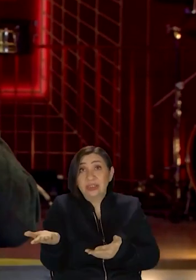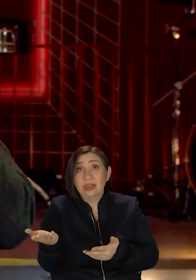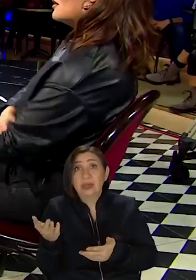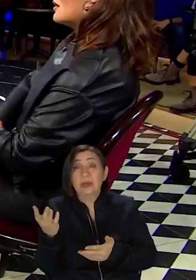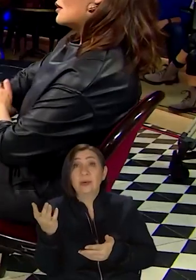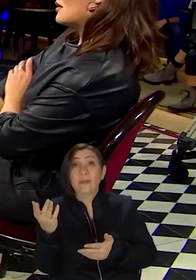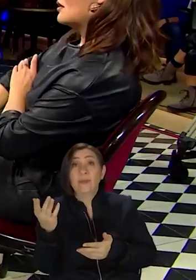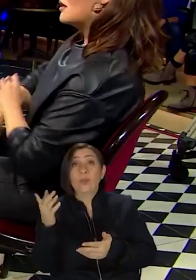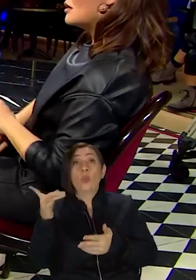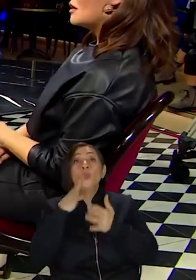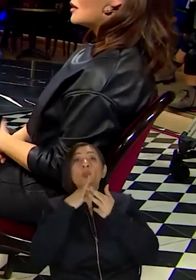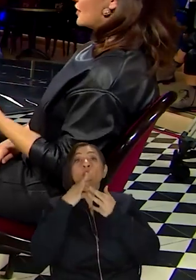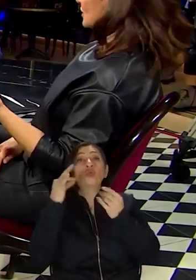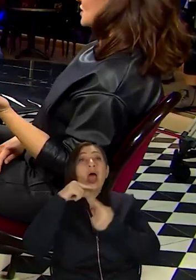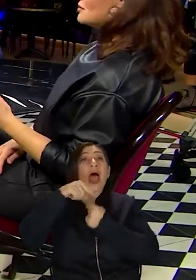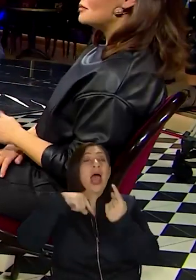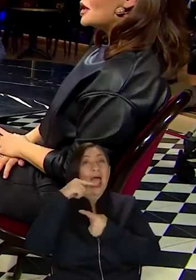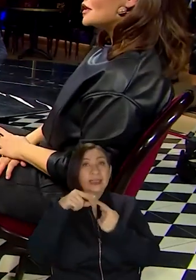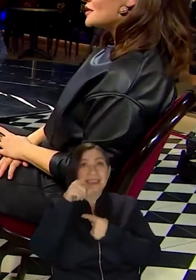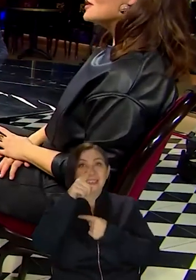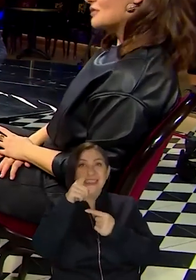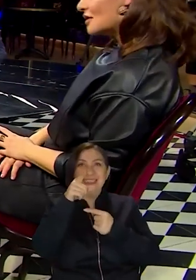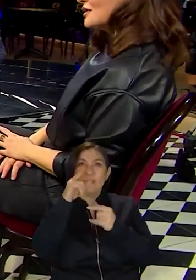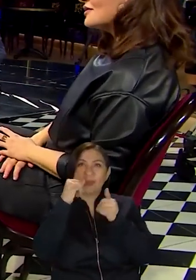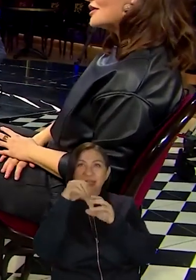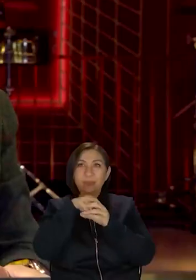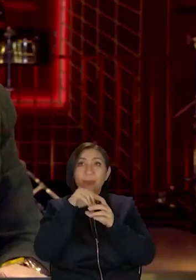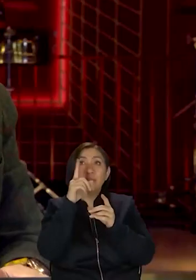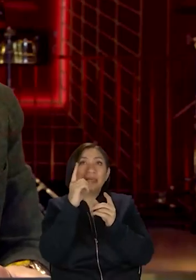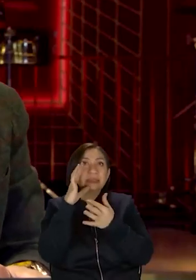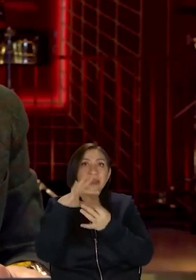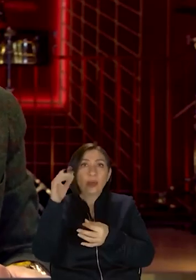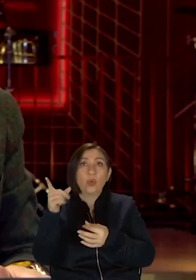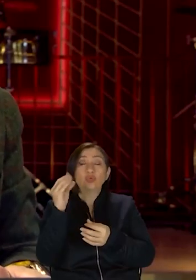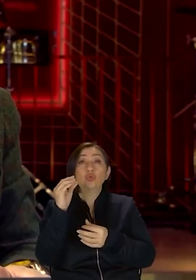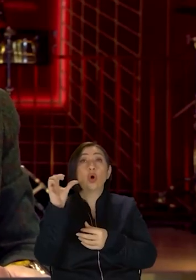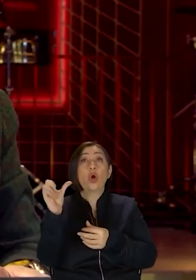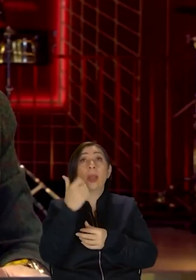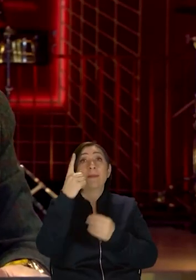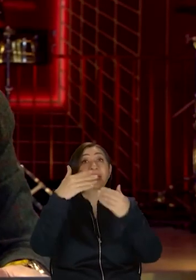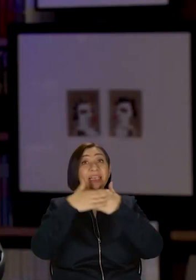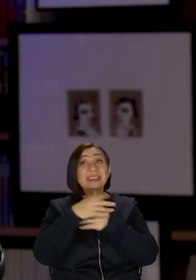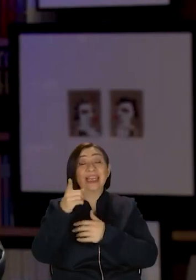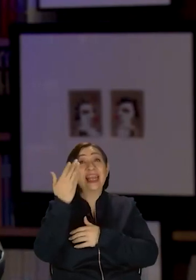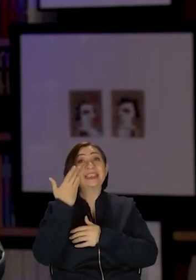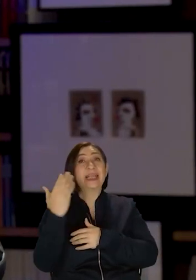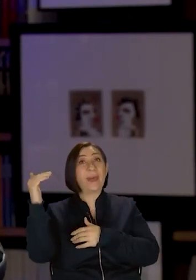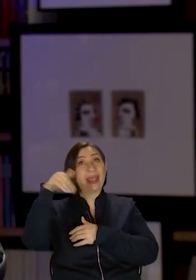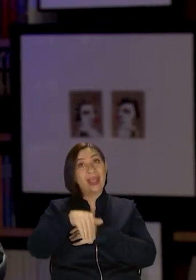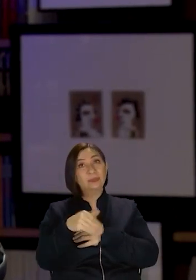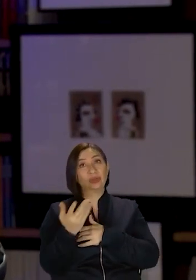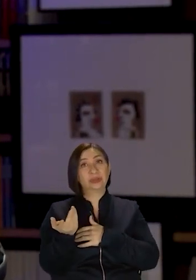O mutluluğu arayan, senin oyunda maalesef. Mutluluğu arayan bir insan. Evet. Ve onun çok önemli bir gecesi seni izlemeye